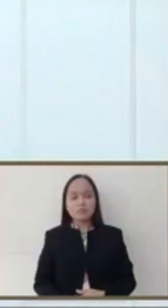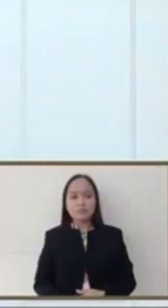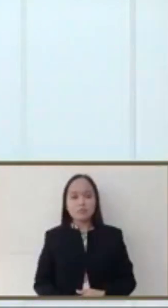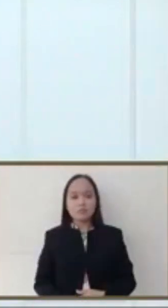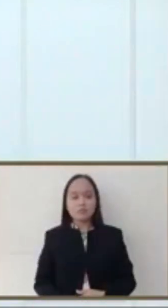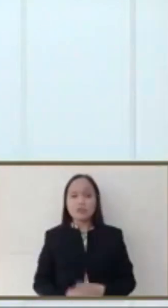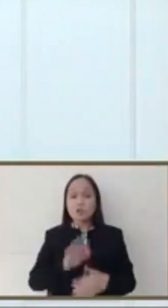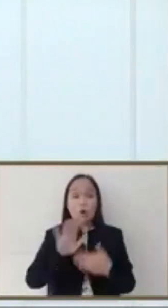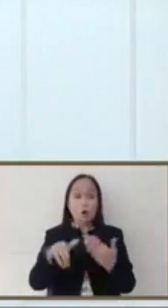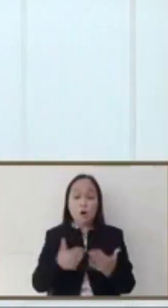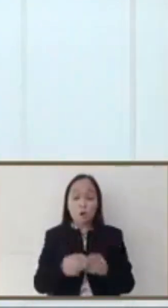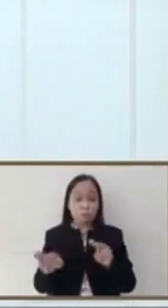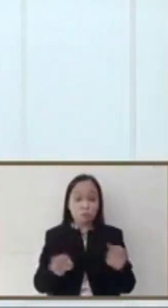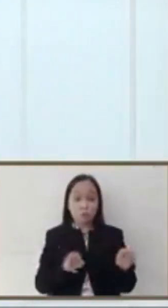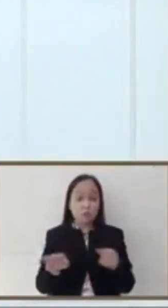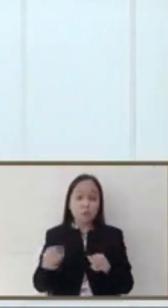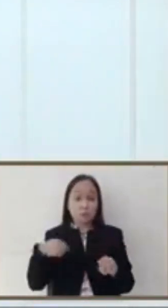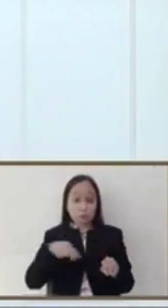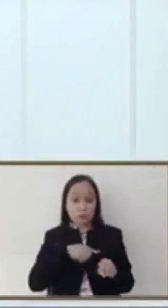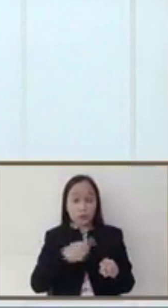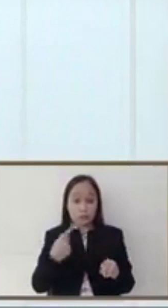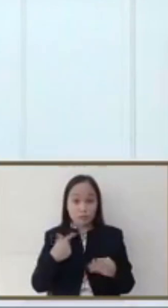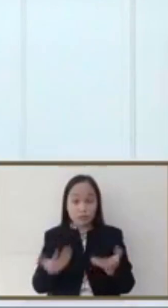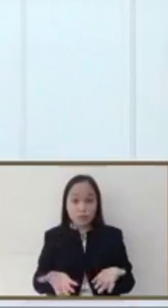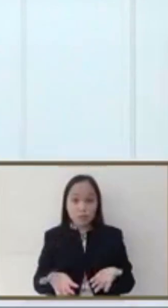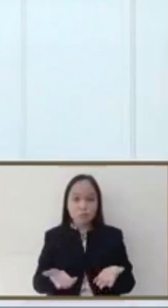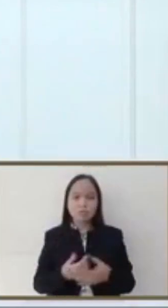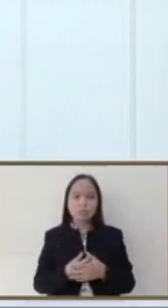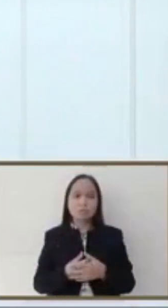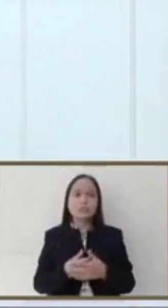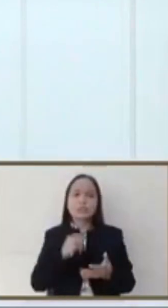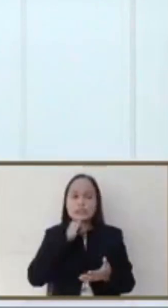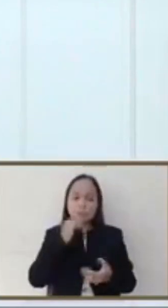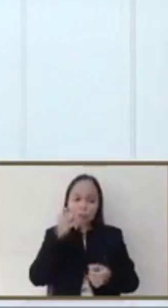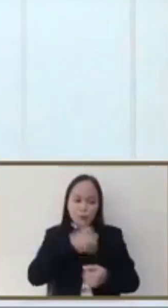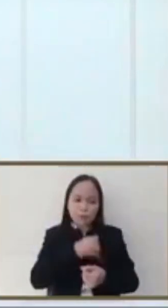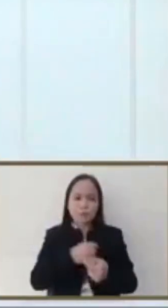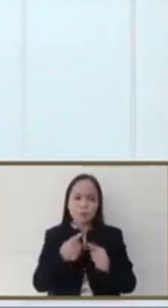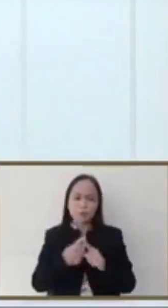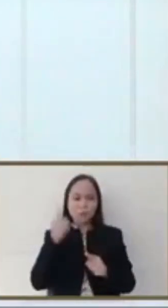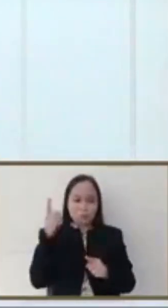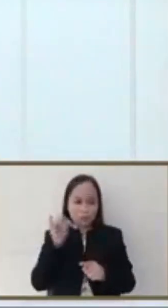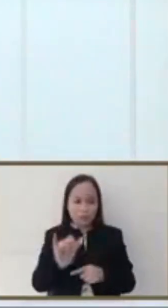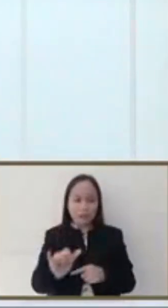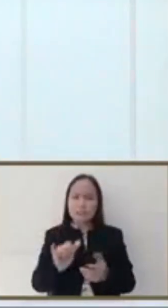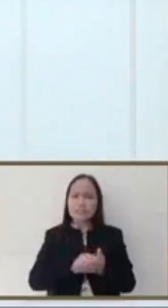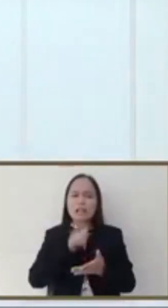Lahat ng galaw po natin dito ay investment natin sa eternity. Hindi po magtatapos